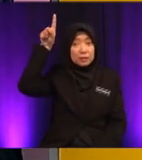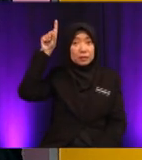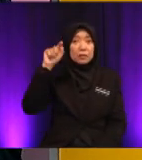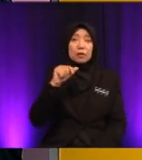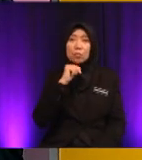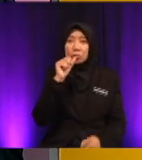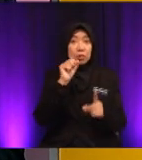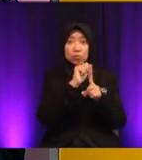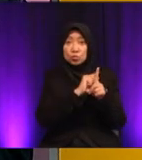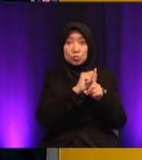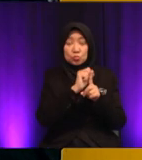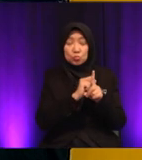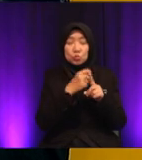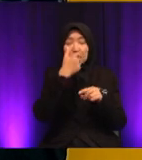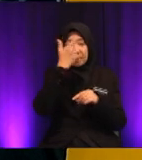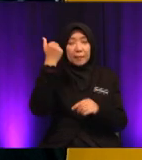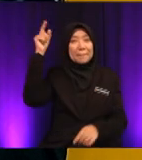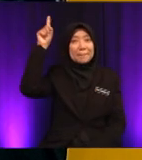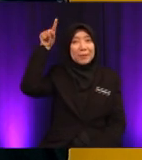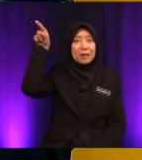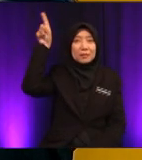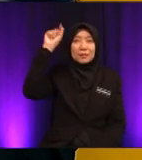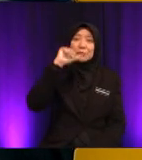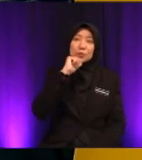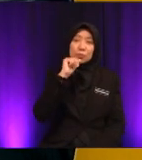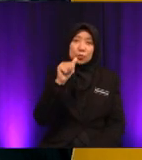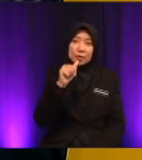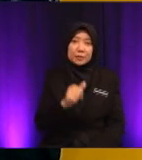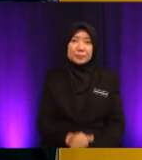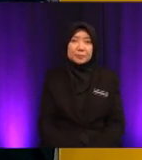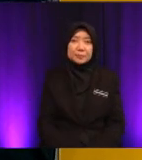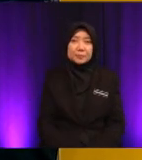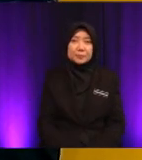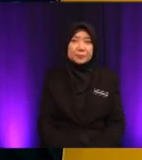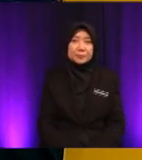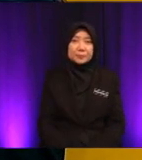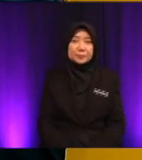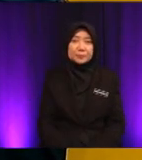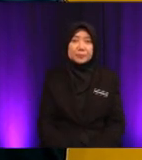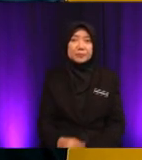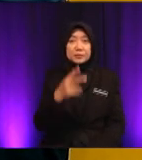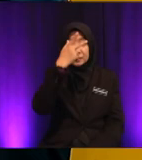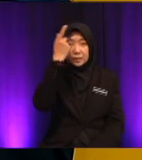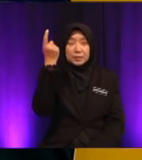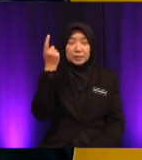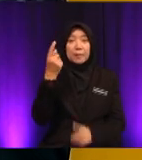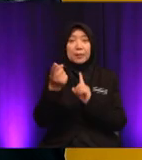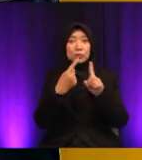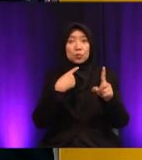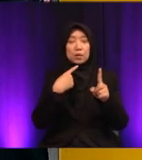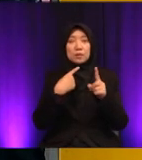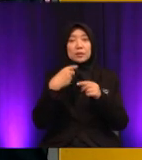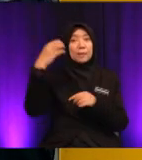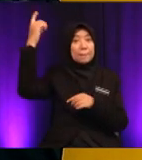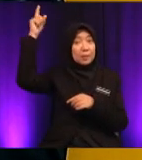tetapi dia dipantulkan daripada sinar matahari jadi dia bukannya tidak merupakan cahaya matahari itu